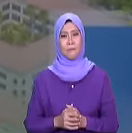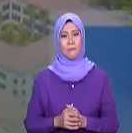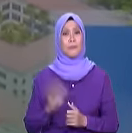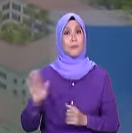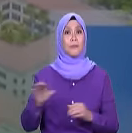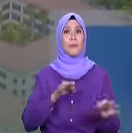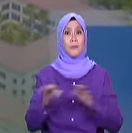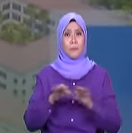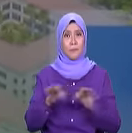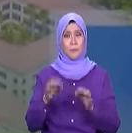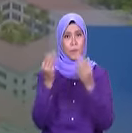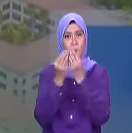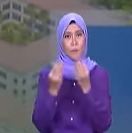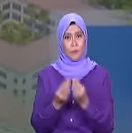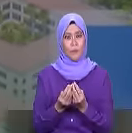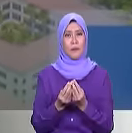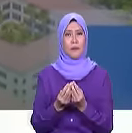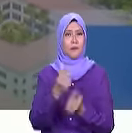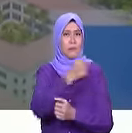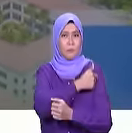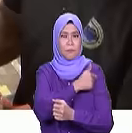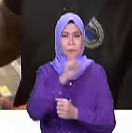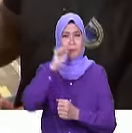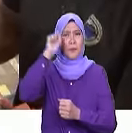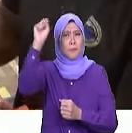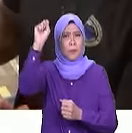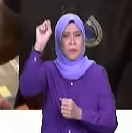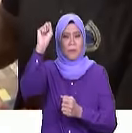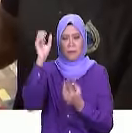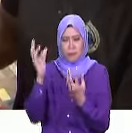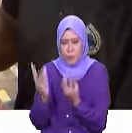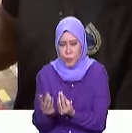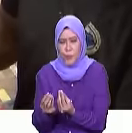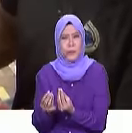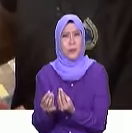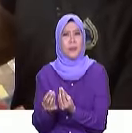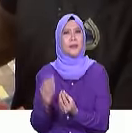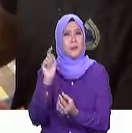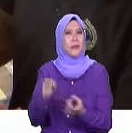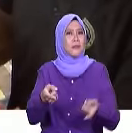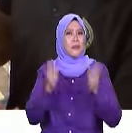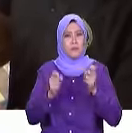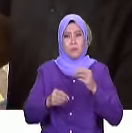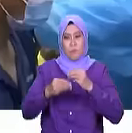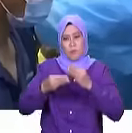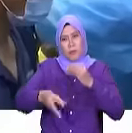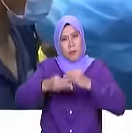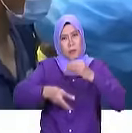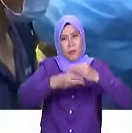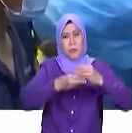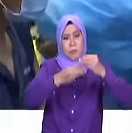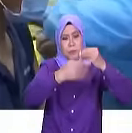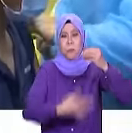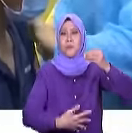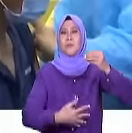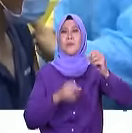Jelas beliau, kadar vaksinasi khususnya di Sabah masih pada tahap rendah, justeru ia perlu dipercepatkan agar tidak merencatkan